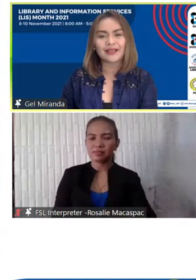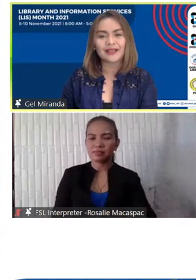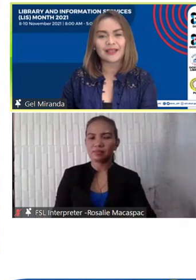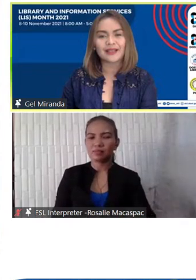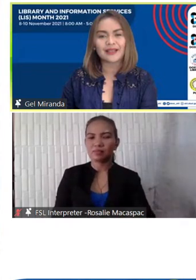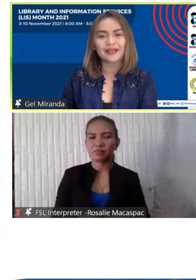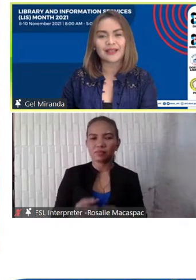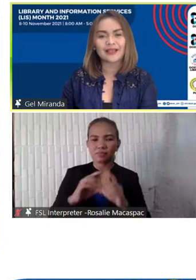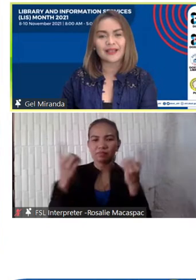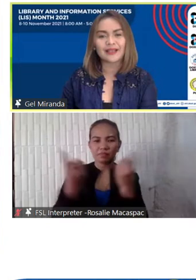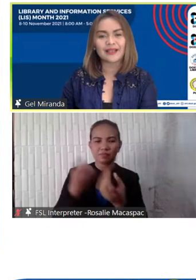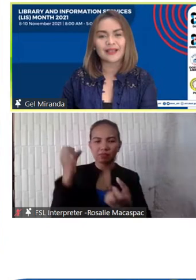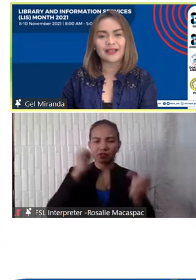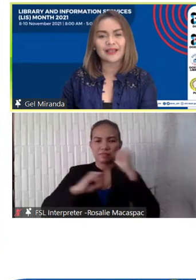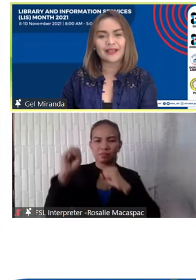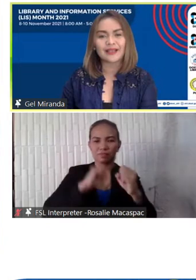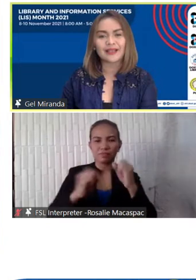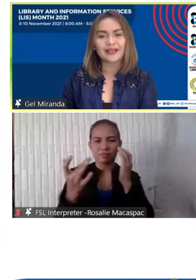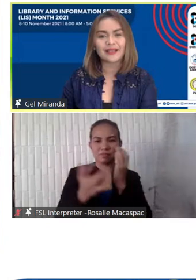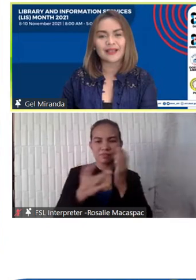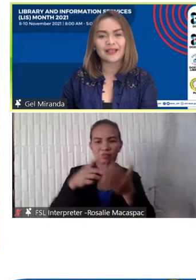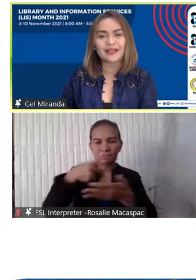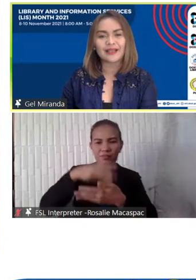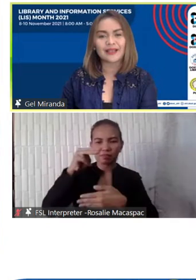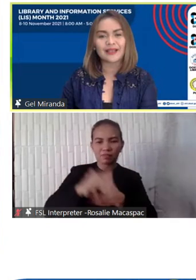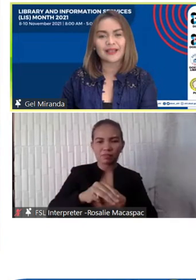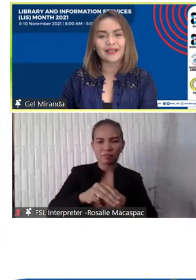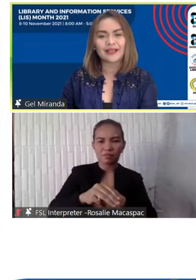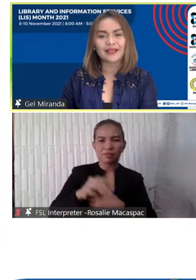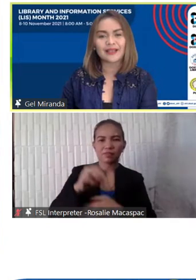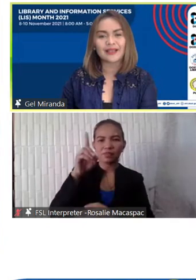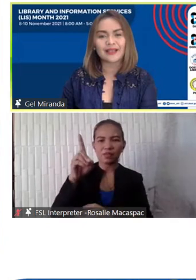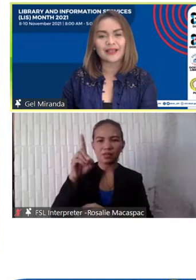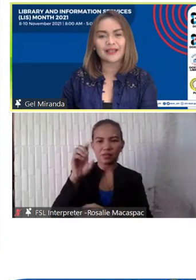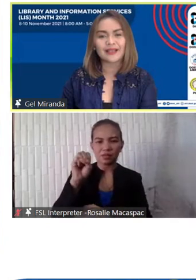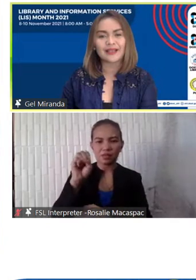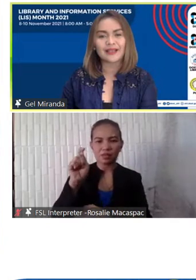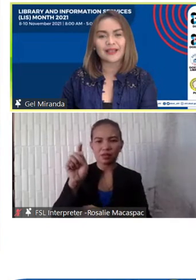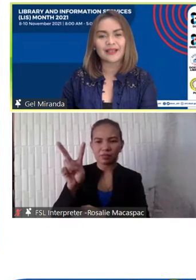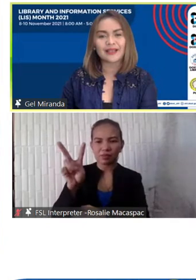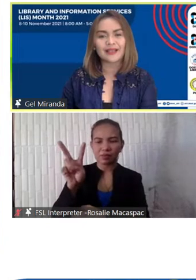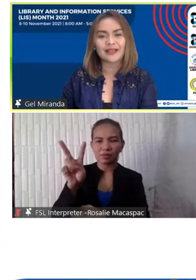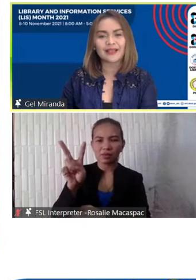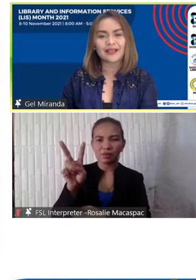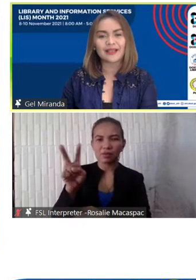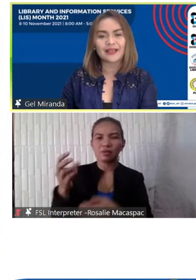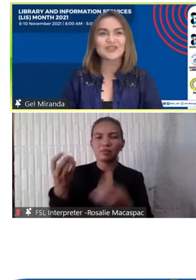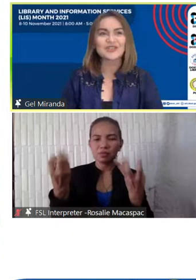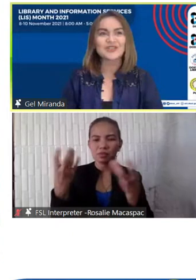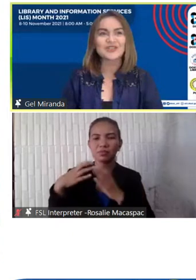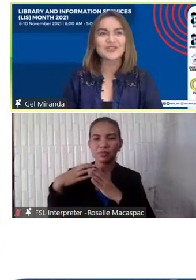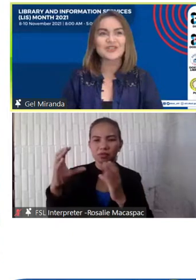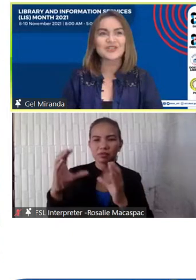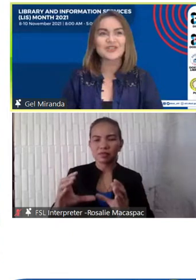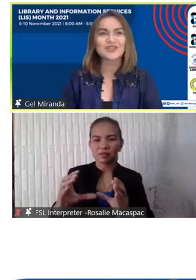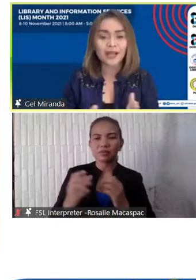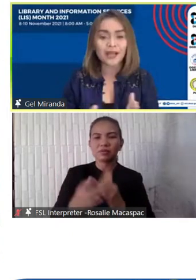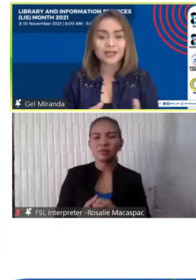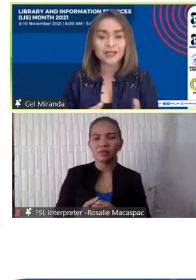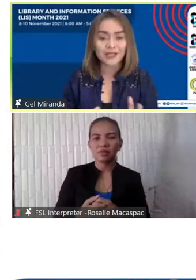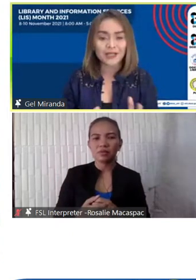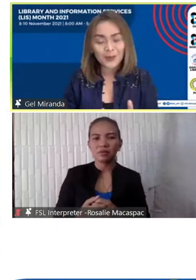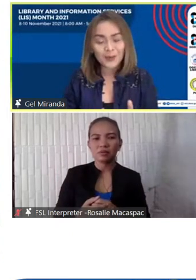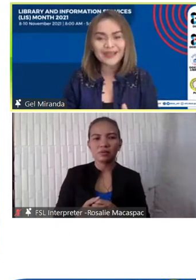Department of Science and Technology program, which is the DOST-STII. And mga pagkakataon na yun, siguro parang dahil